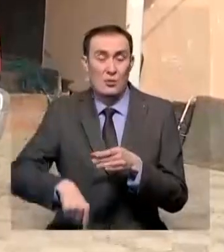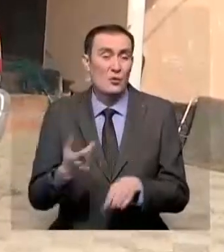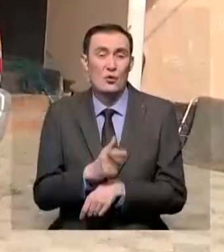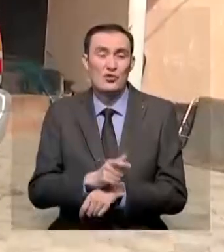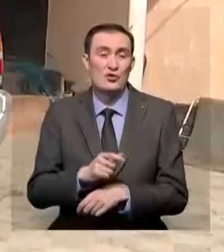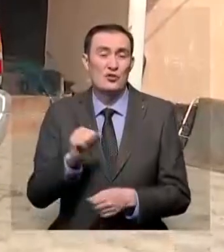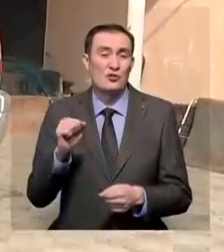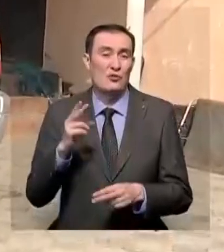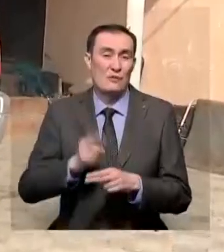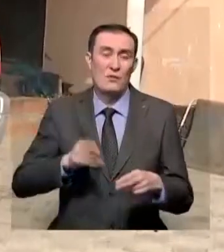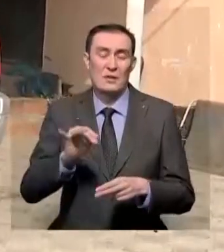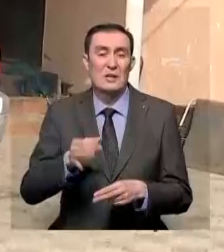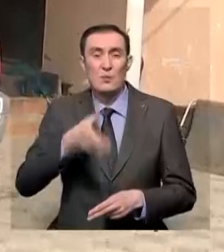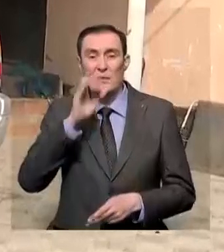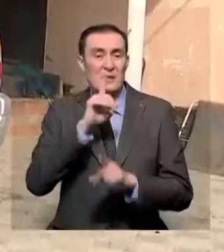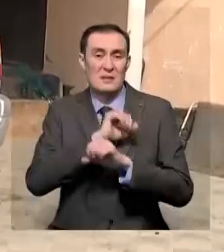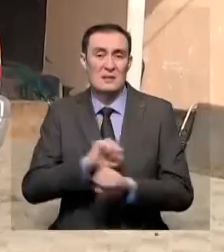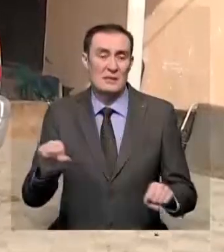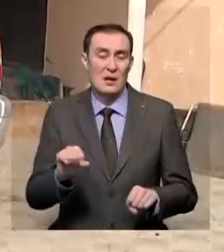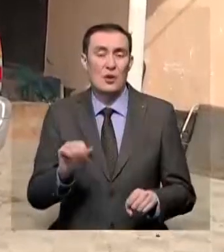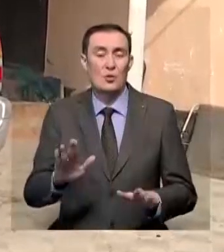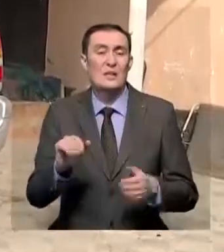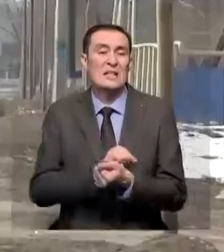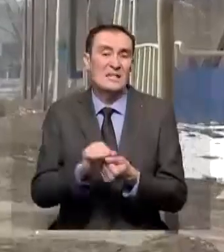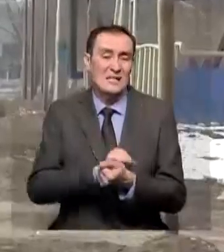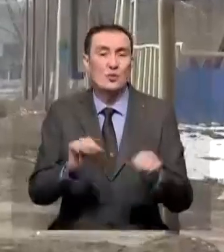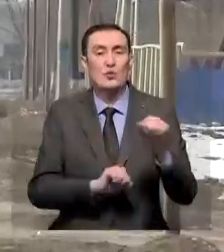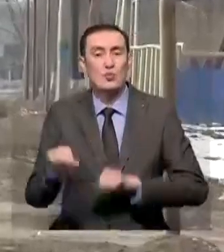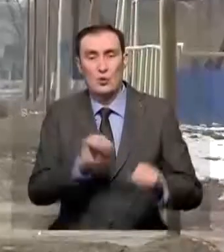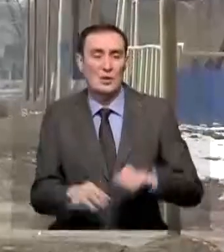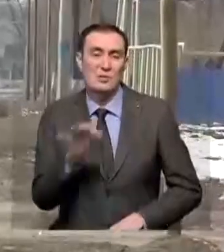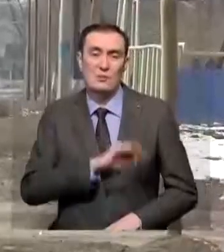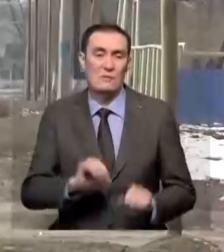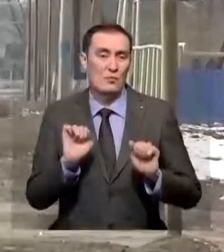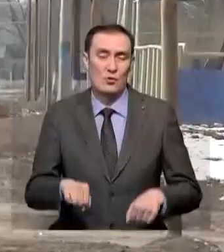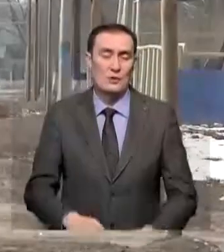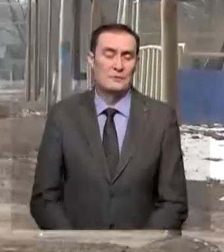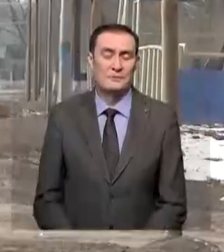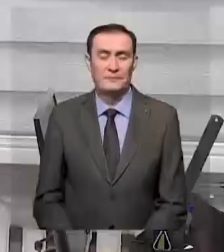жесткая, непригодна к употреблению. Ее используем для стирки, уборки и хозяйства.